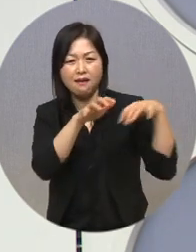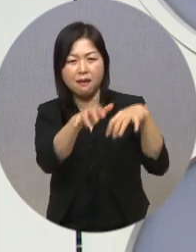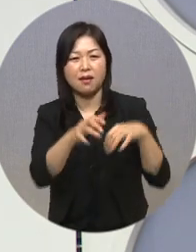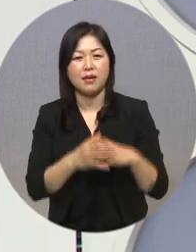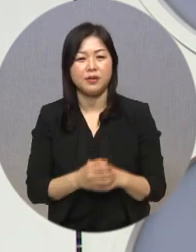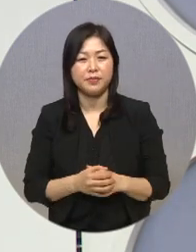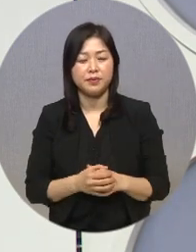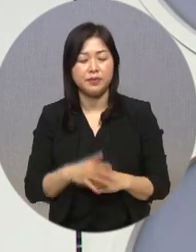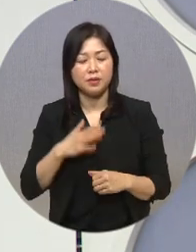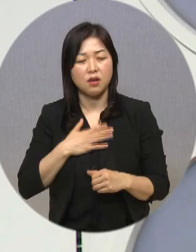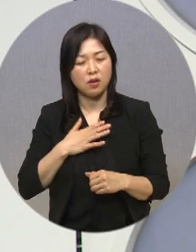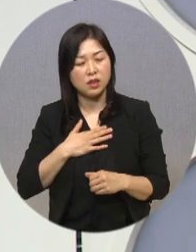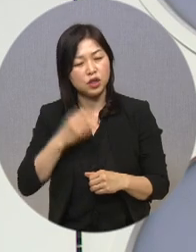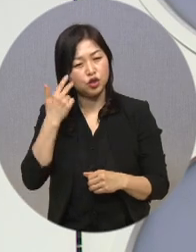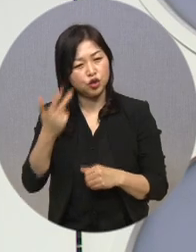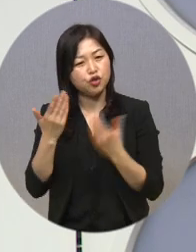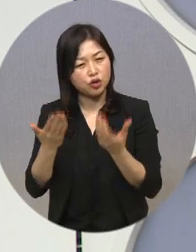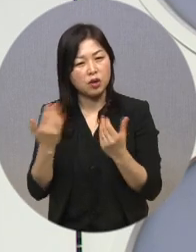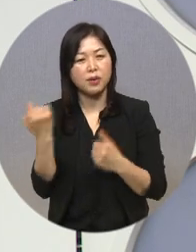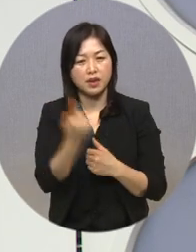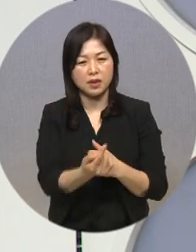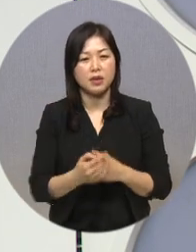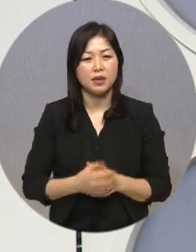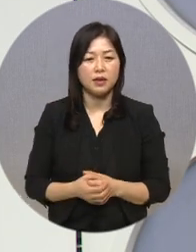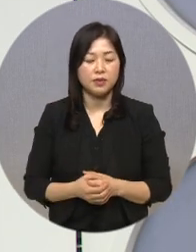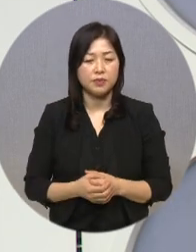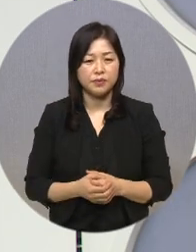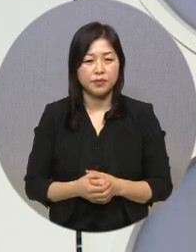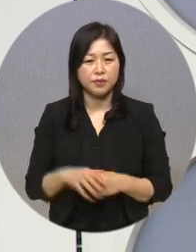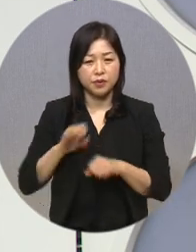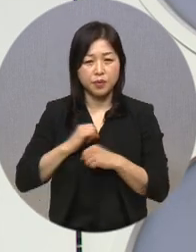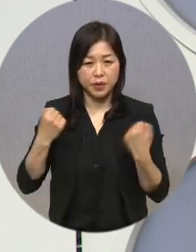휴가를 받고 올라갔는데 군복을 입고 보니까는